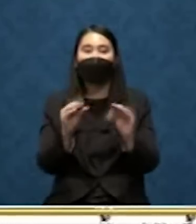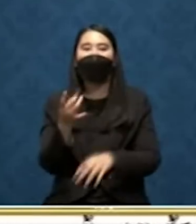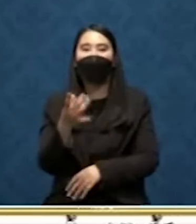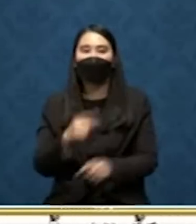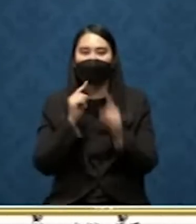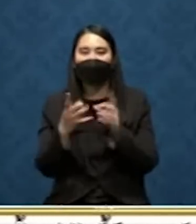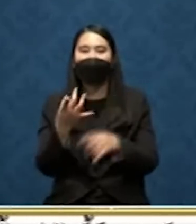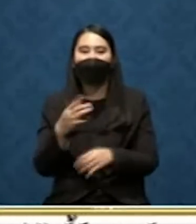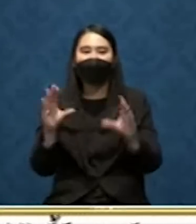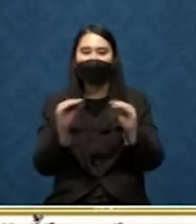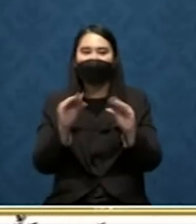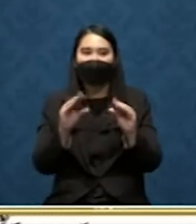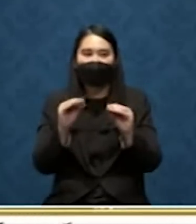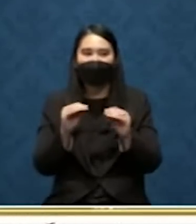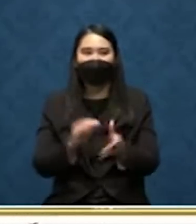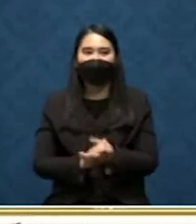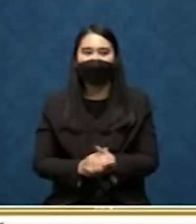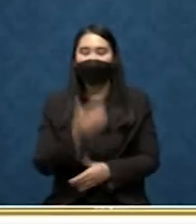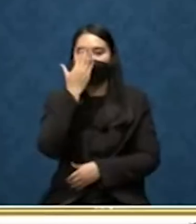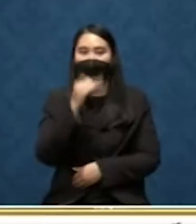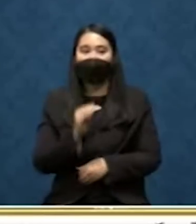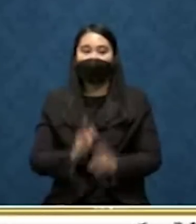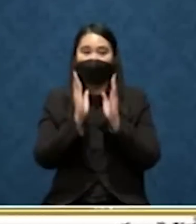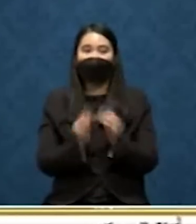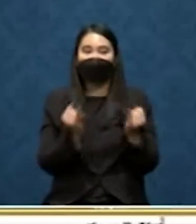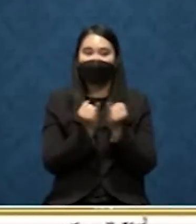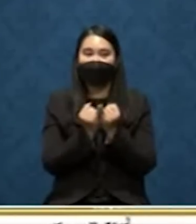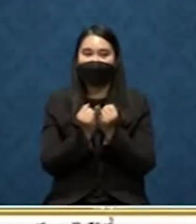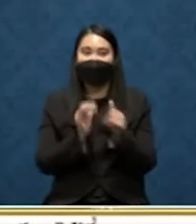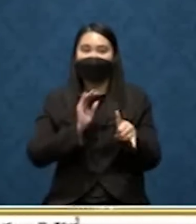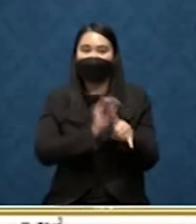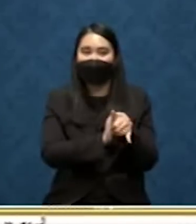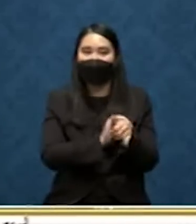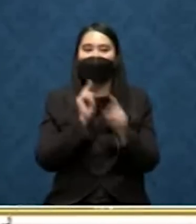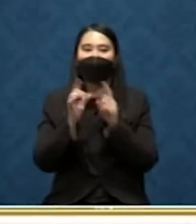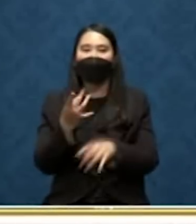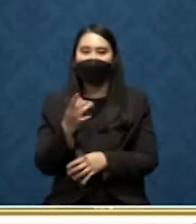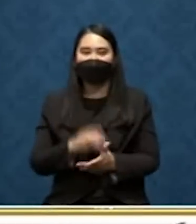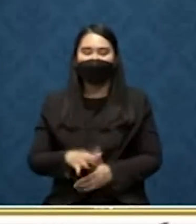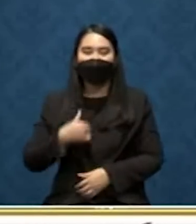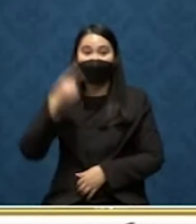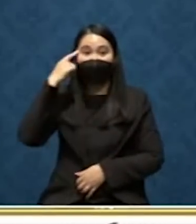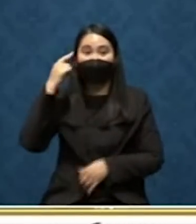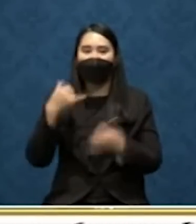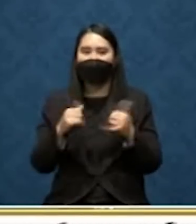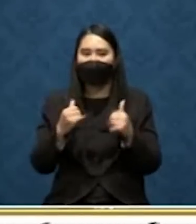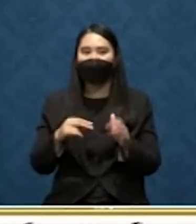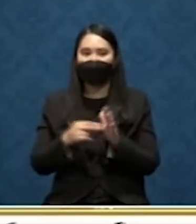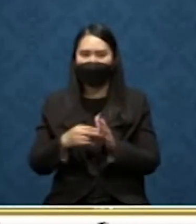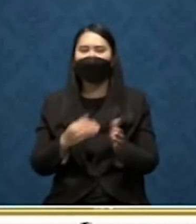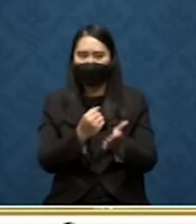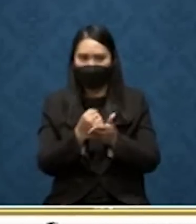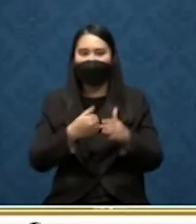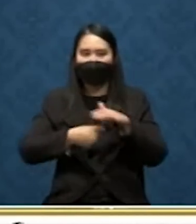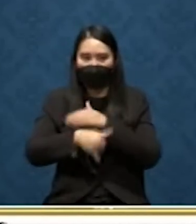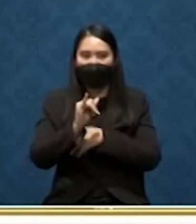าคุยกเรื่องอะไรครั หลงจากทุมนหัซึเป็คนสนิท ถูกจับแบบนี้ผมดวนธรทาน ก็คอขอใหปอยทุมห